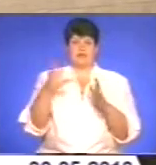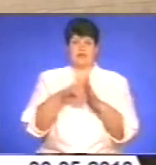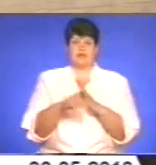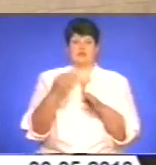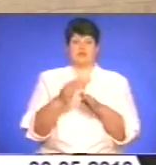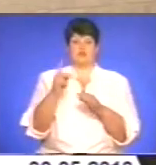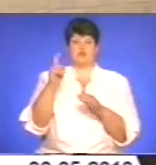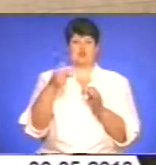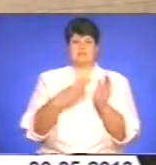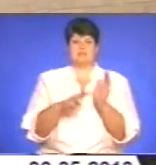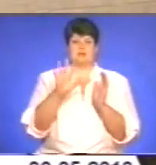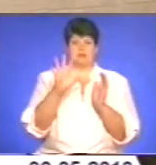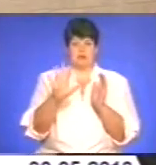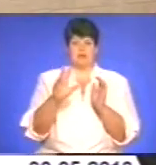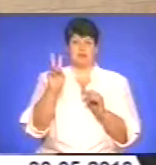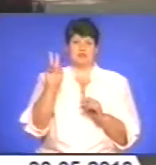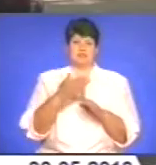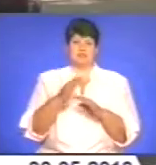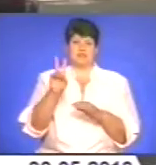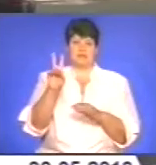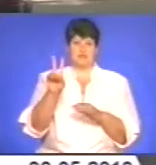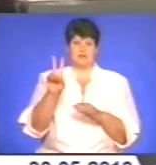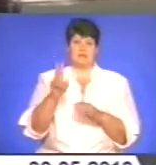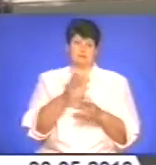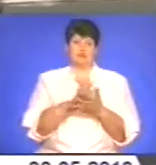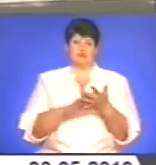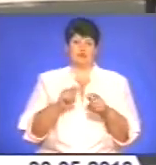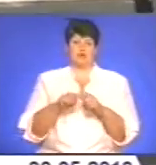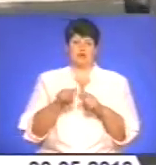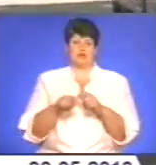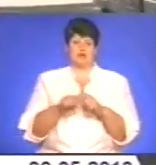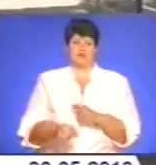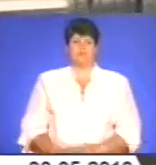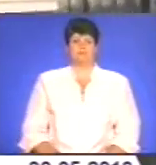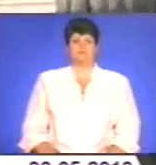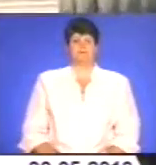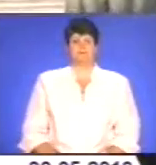статті 185 Кримінального кодексу України. Триває розслідування.